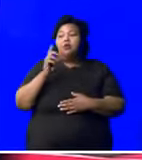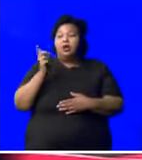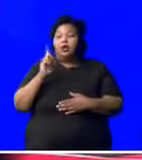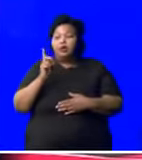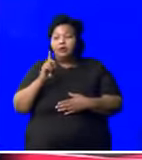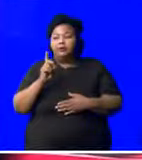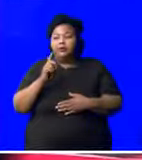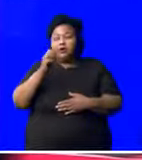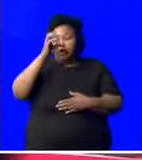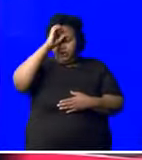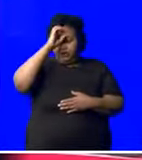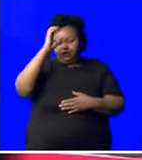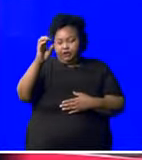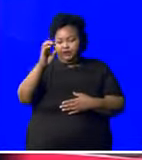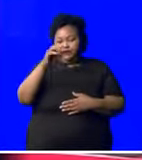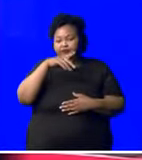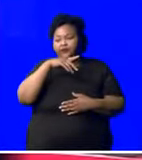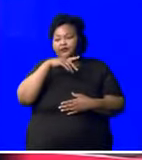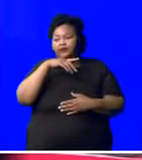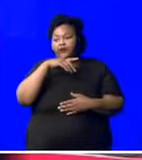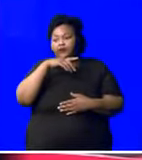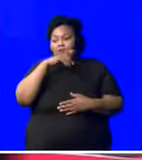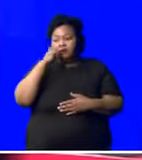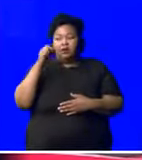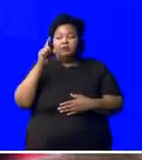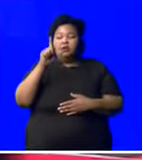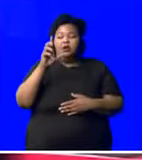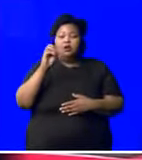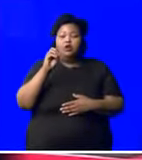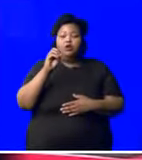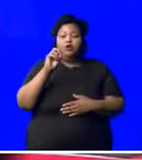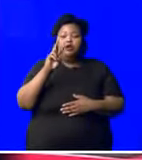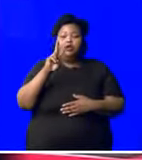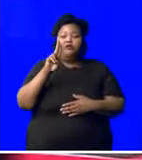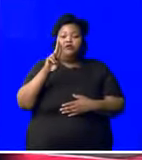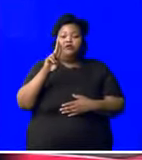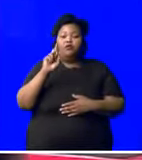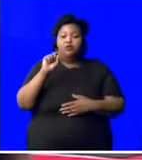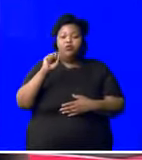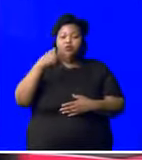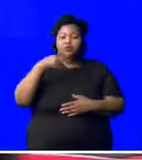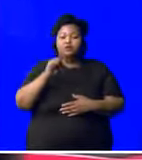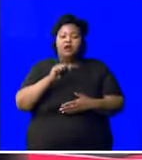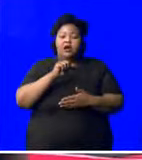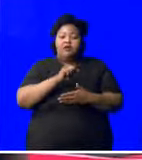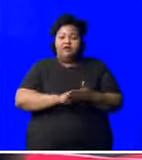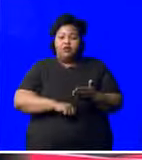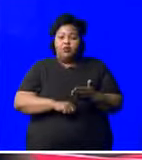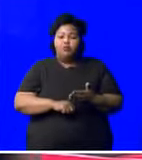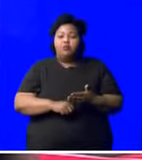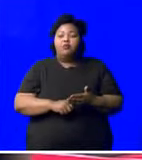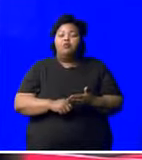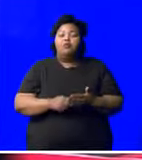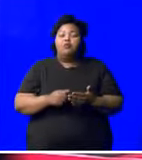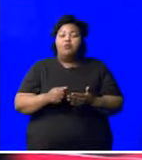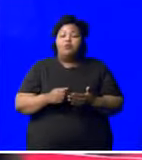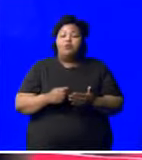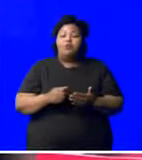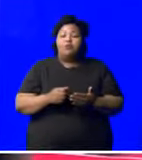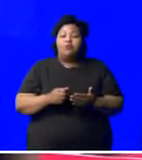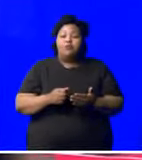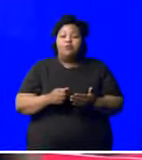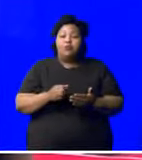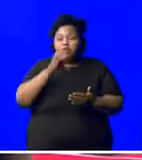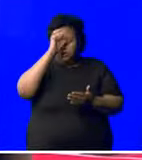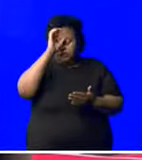shifo wami ngibabelo vutha langeshe langene lengingakusho nje ngathi mine